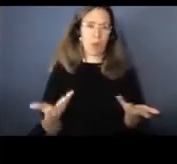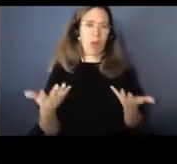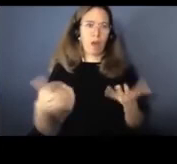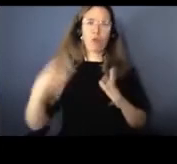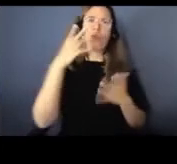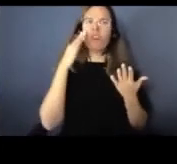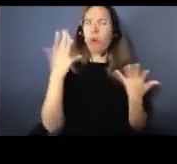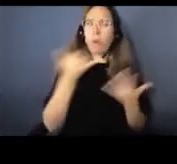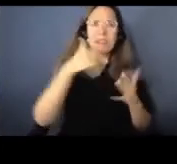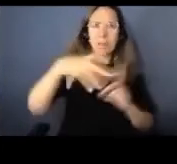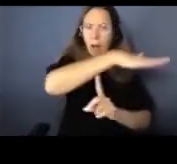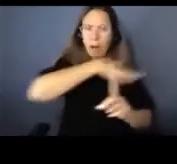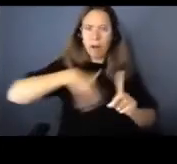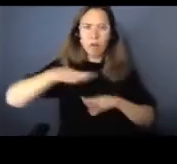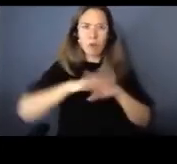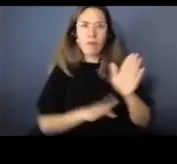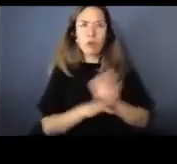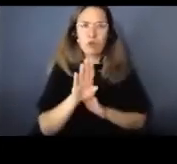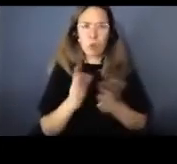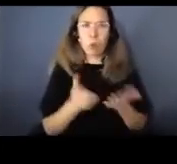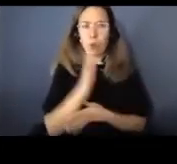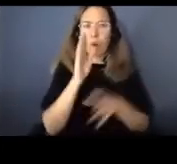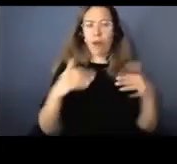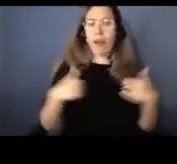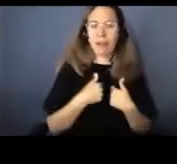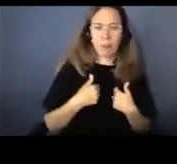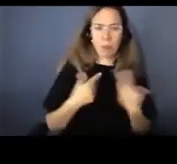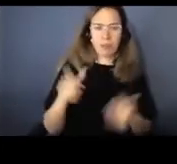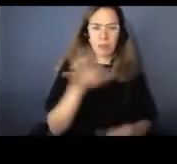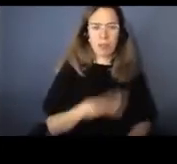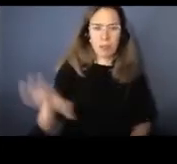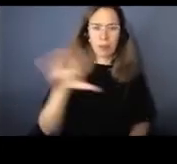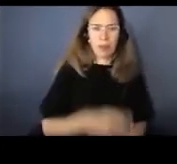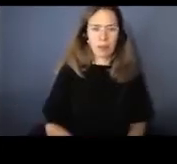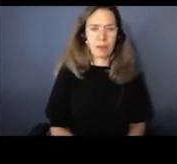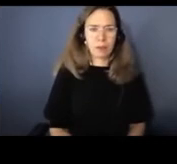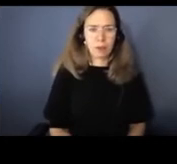des lieux d'évolution du droit des animaux au Québec.